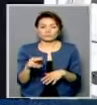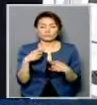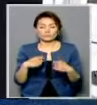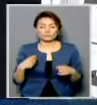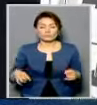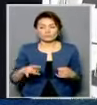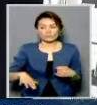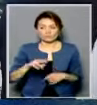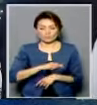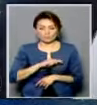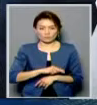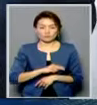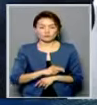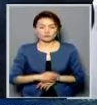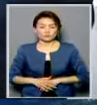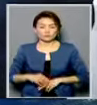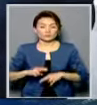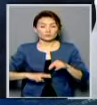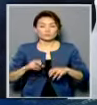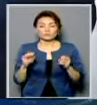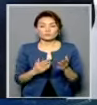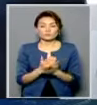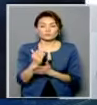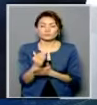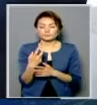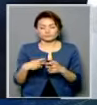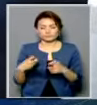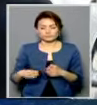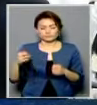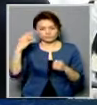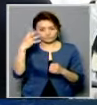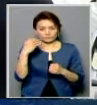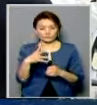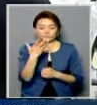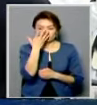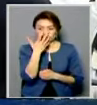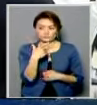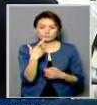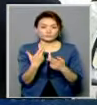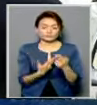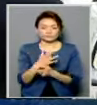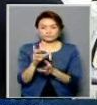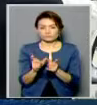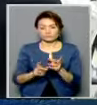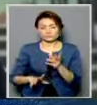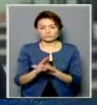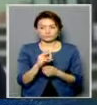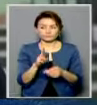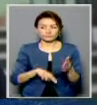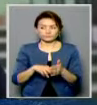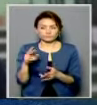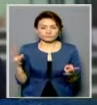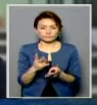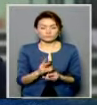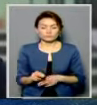торговых объектов и работ по благоустройству, вышедших из строя светильников, покраски табличек с наименованием магазинов и других